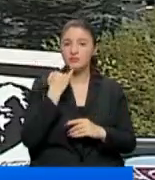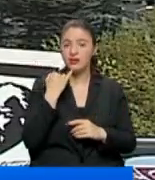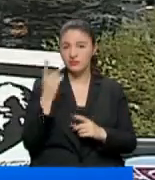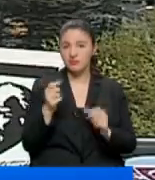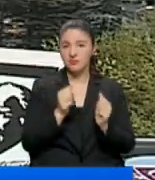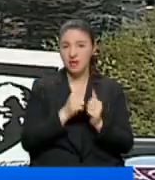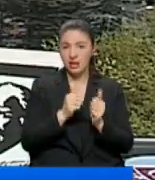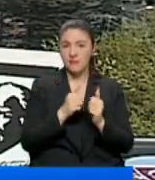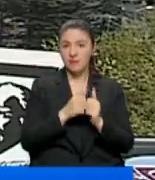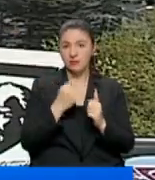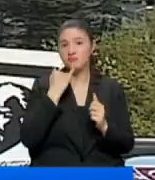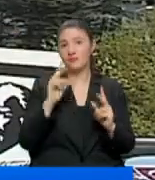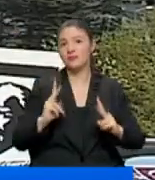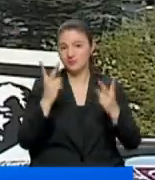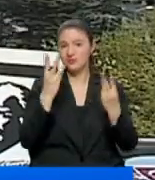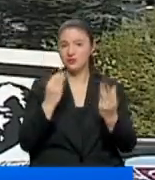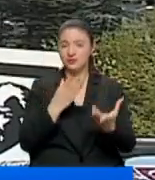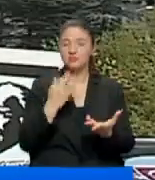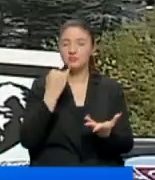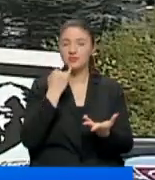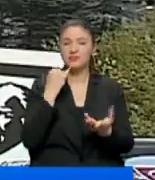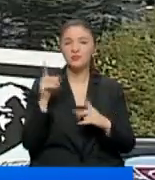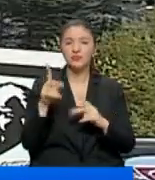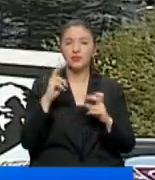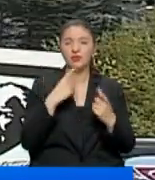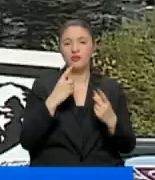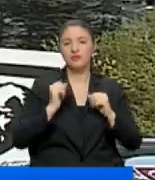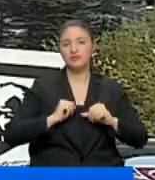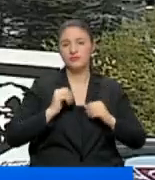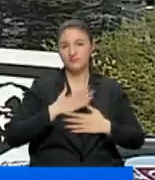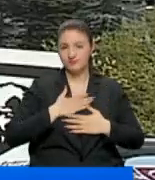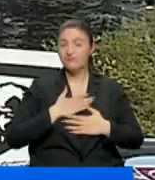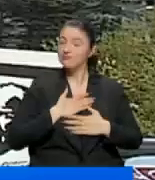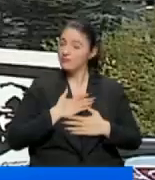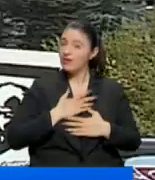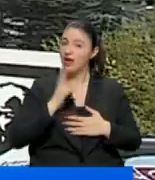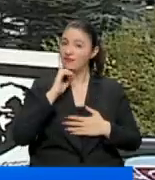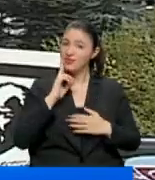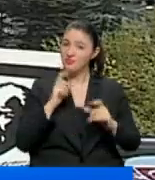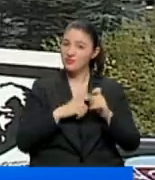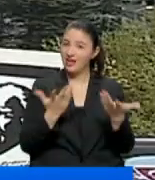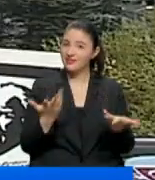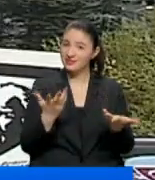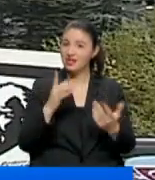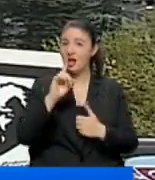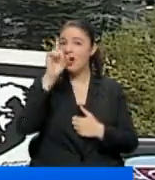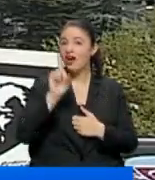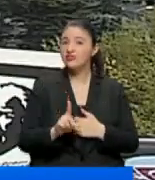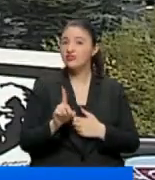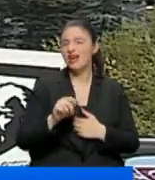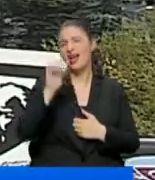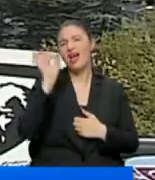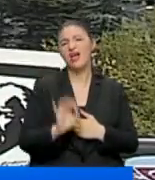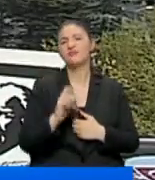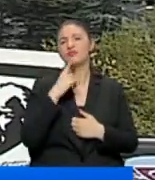da, konuğum sürpriz olsun, konuğumla da bu konuları konuşmaya gayret edeceğiz. Efendim günaydın. Önce her